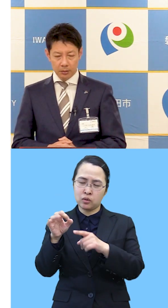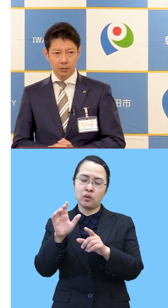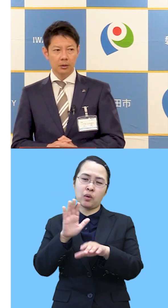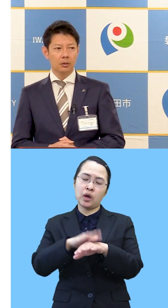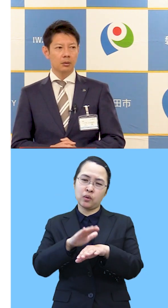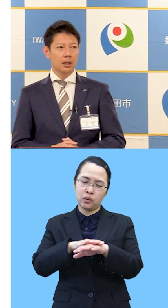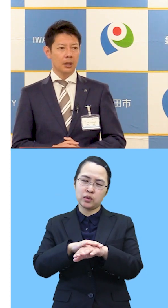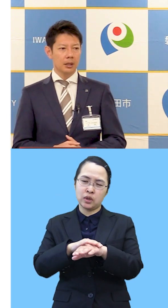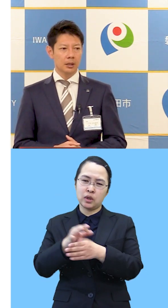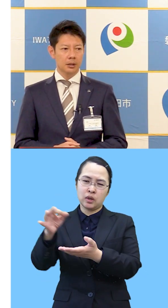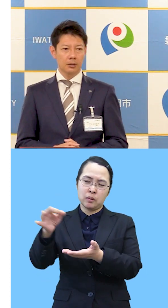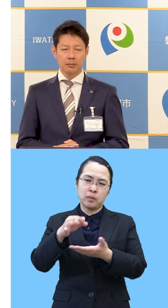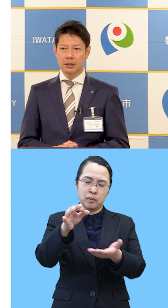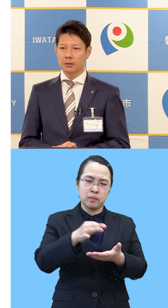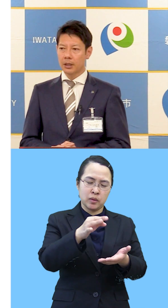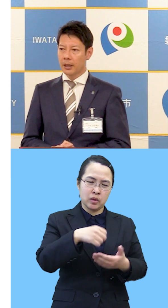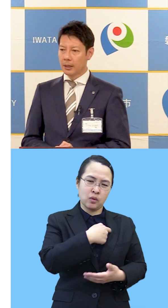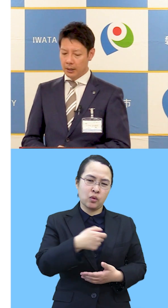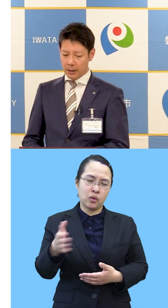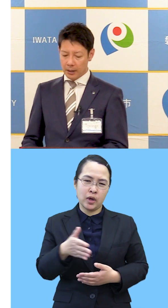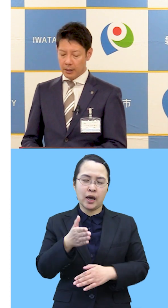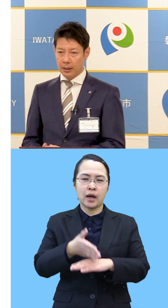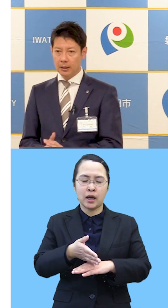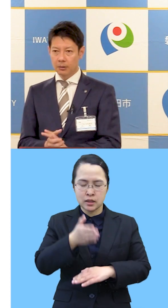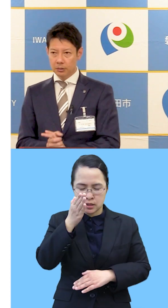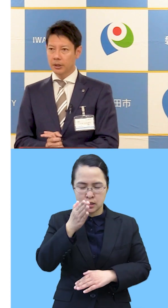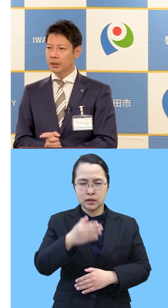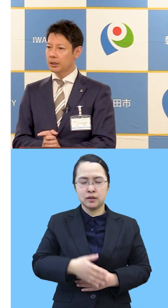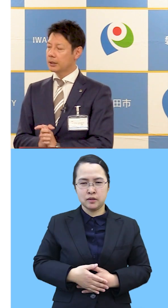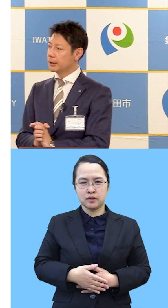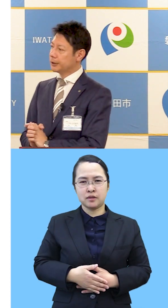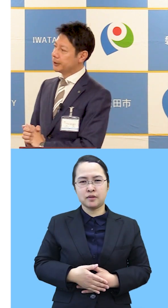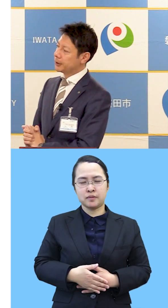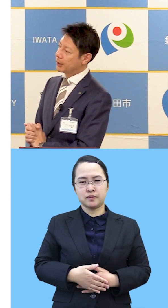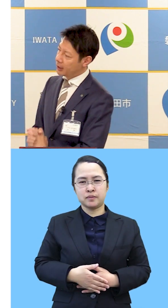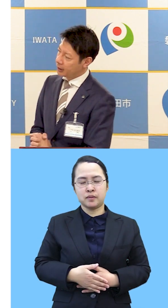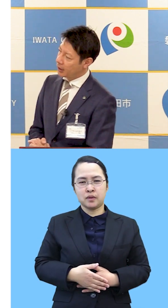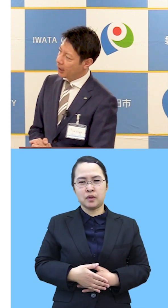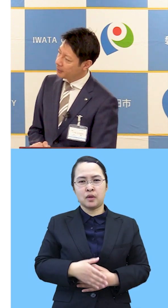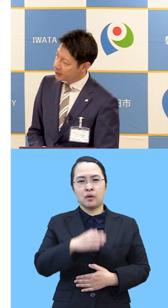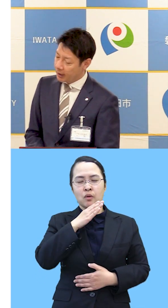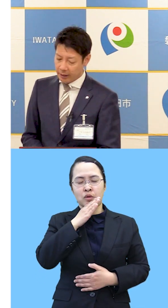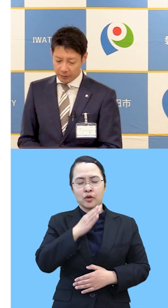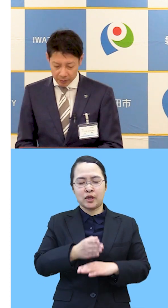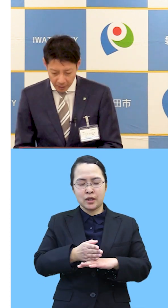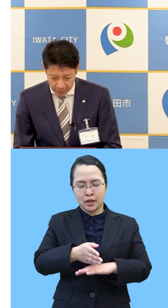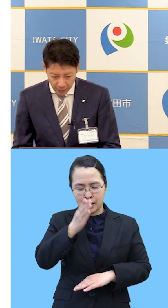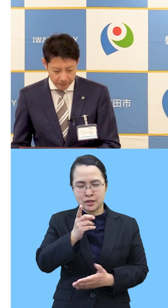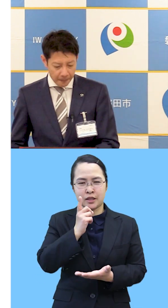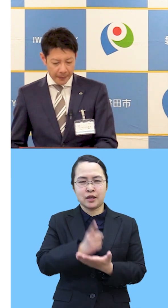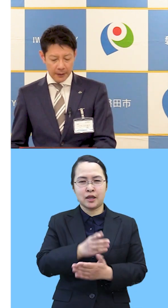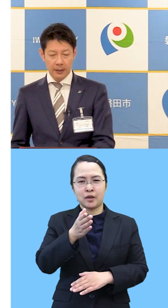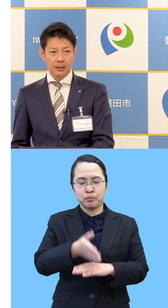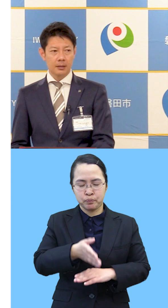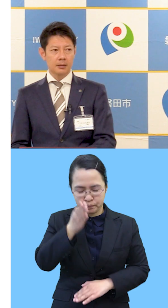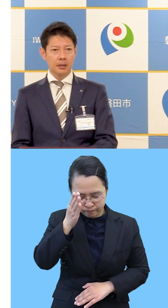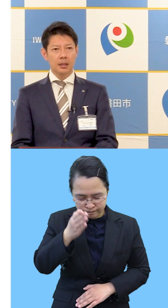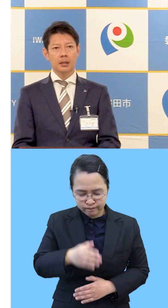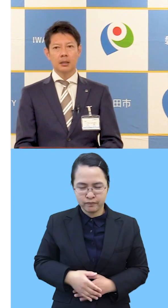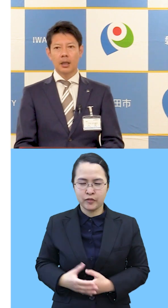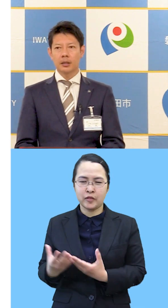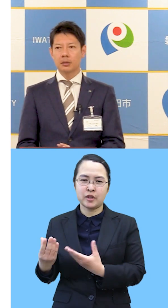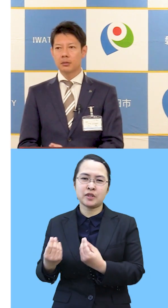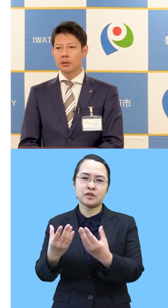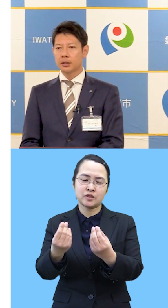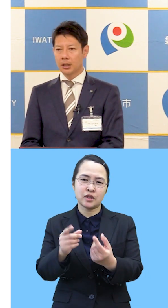しては本当に心から感謝しておりますので、本当に感謝しかありません。ありがとうございました。引き続